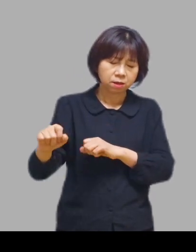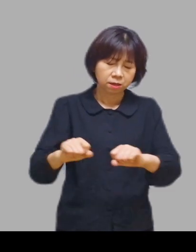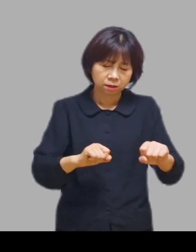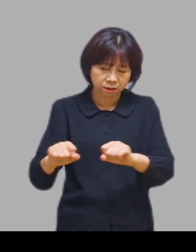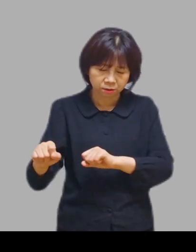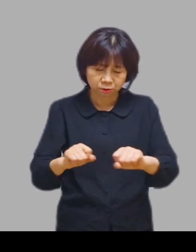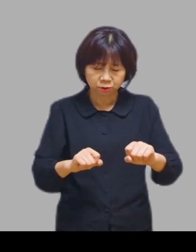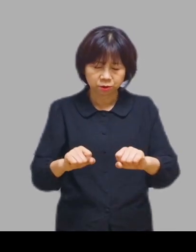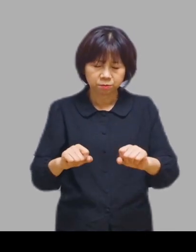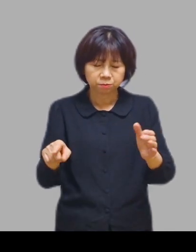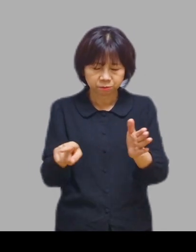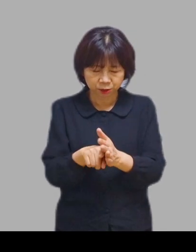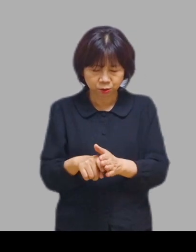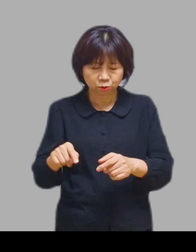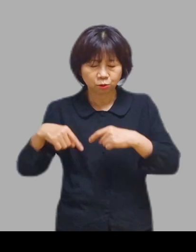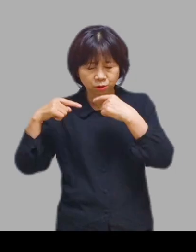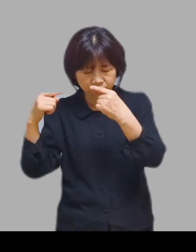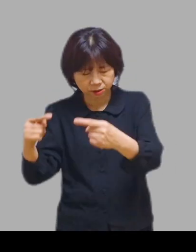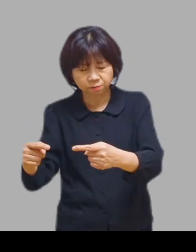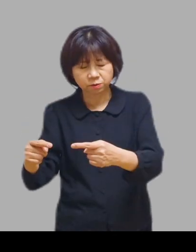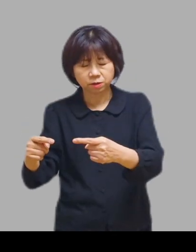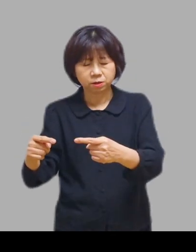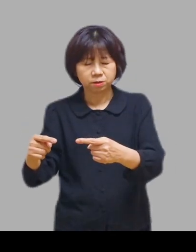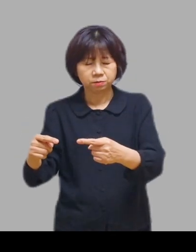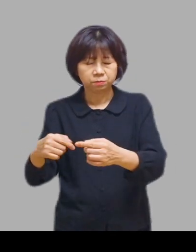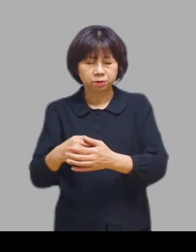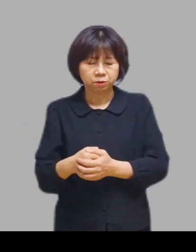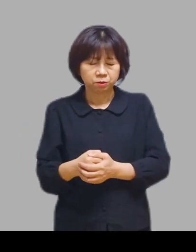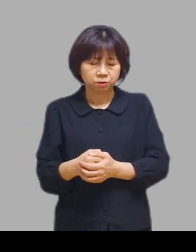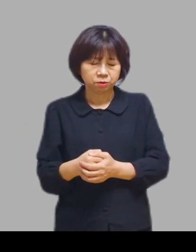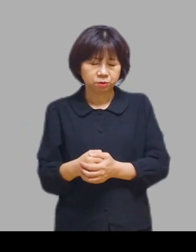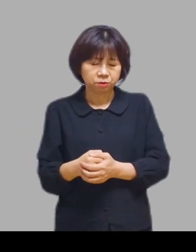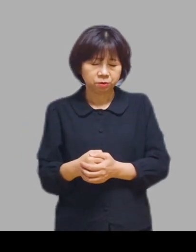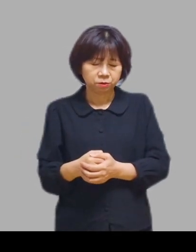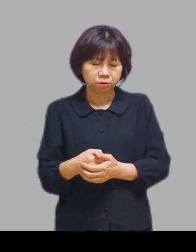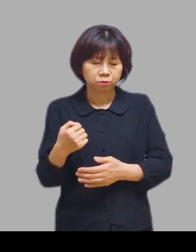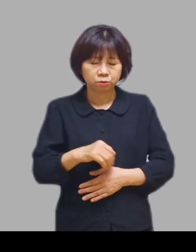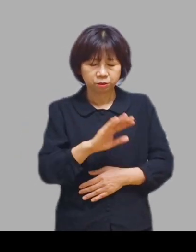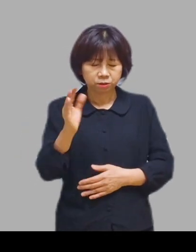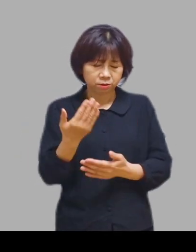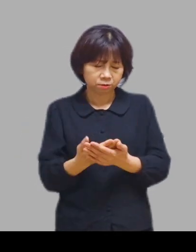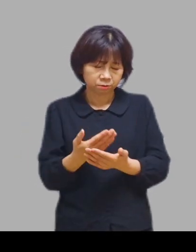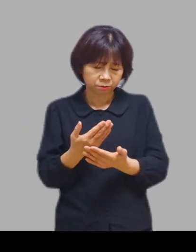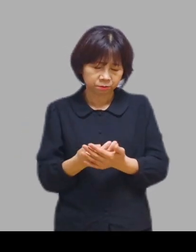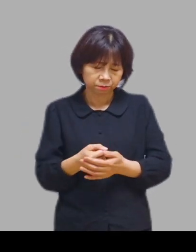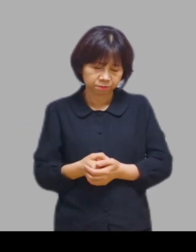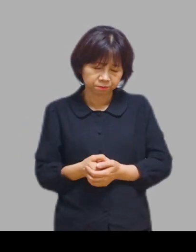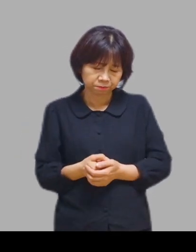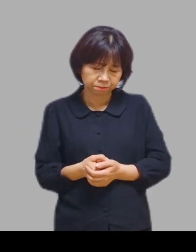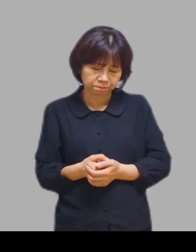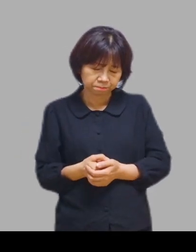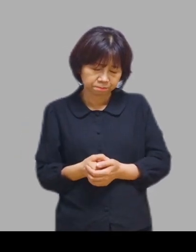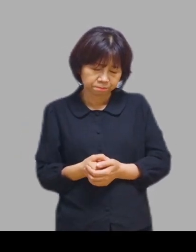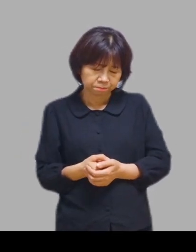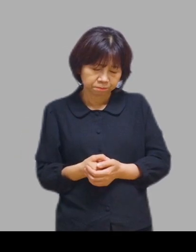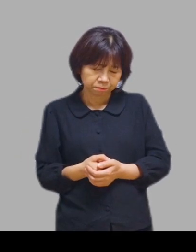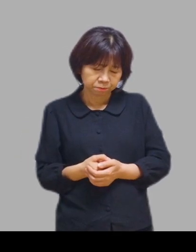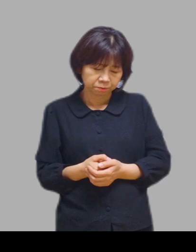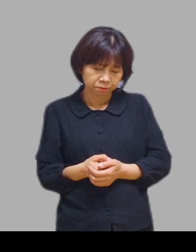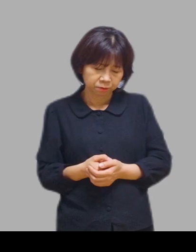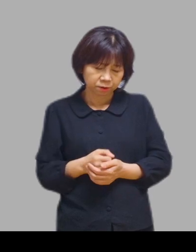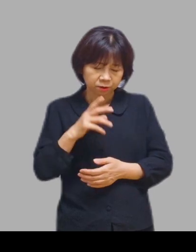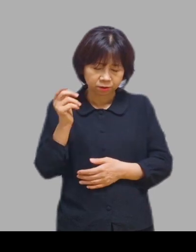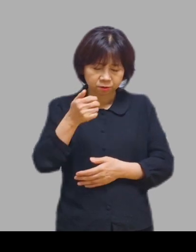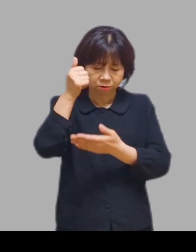있도록, 하나님이 다 하실 텐데 그 일에 동참만 하는 우리들 되게 하여 주시옵소서.